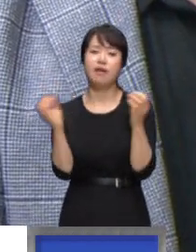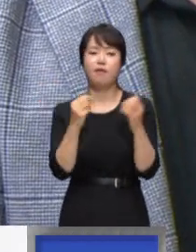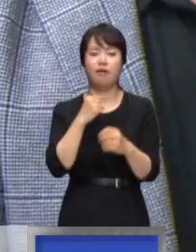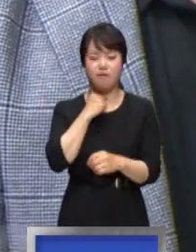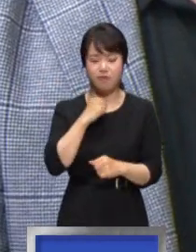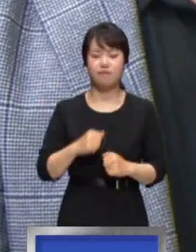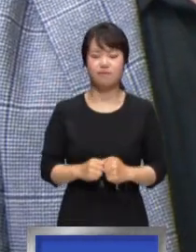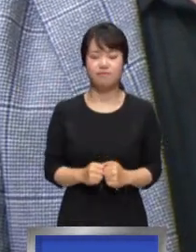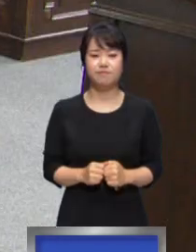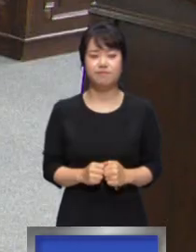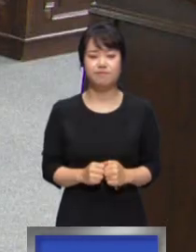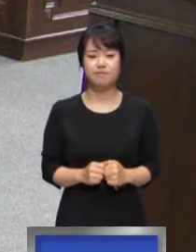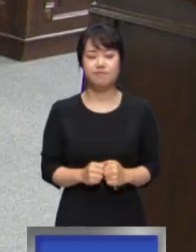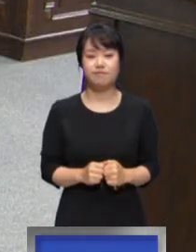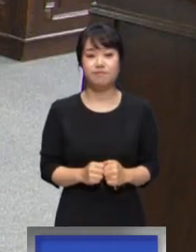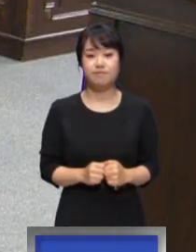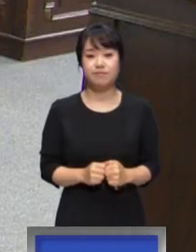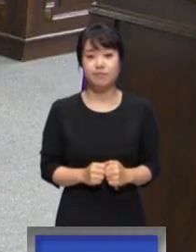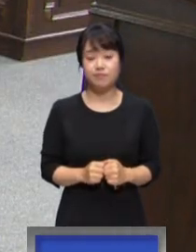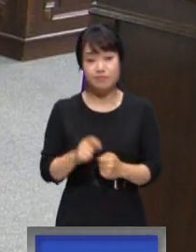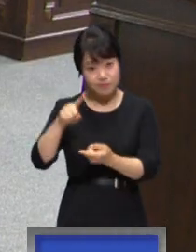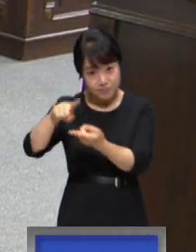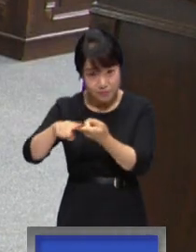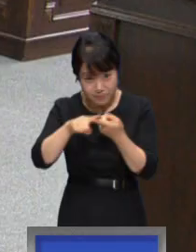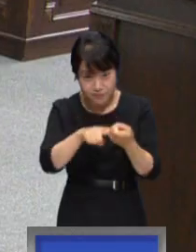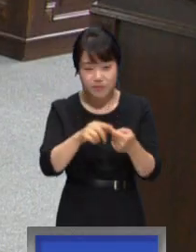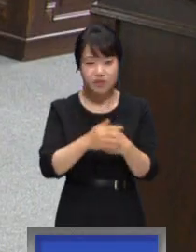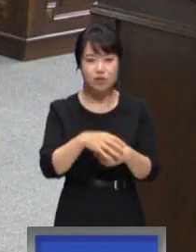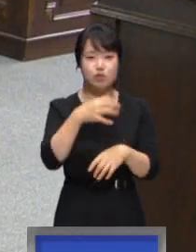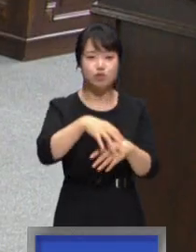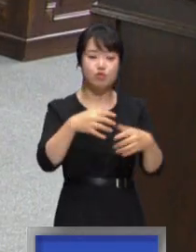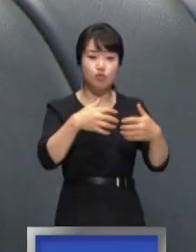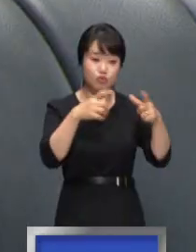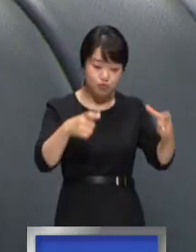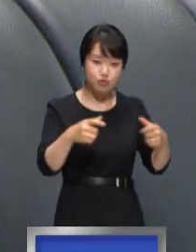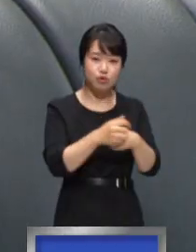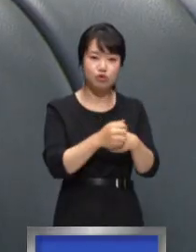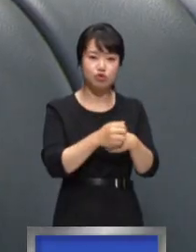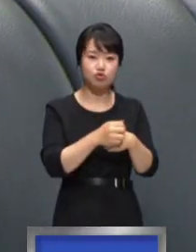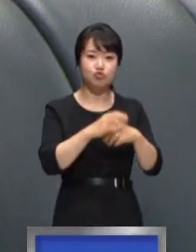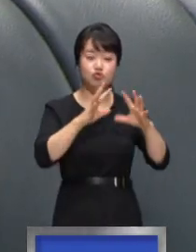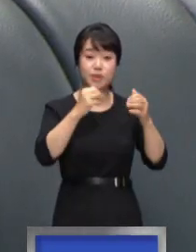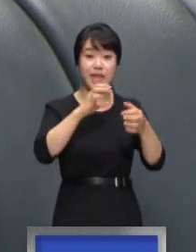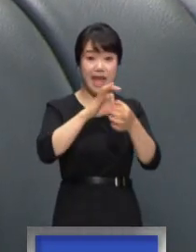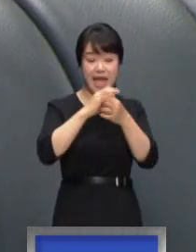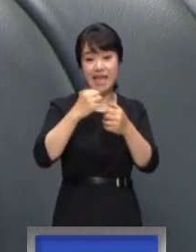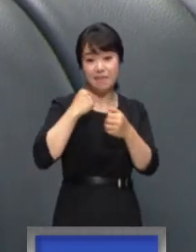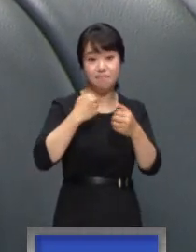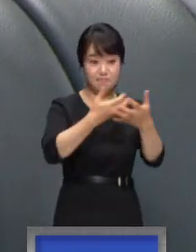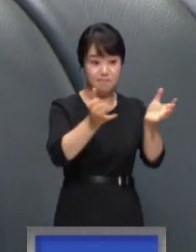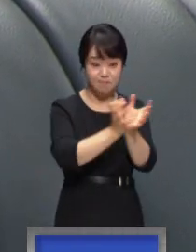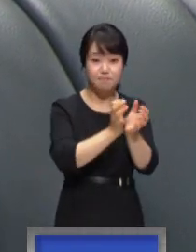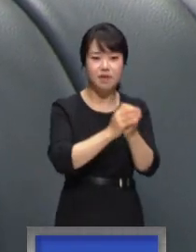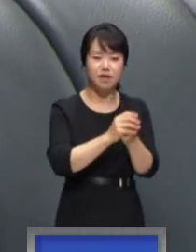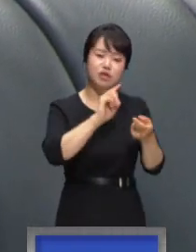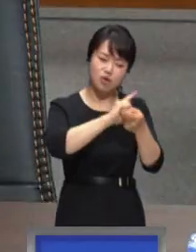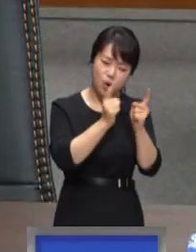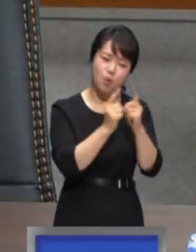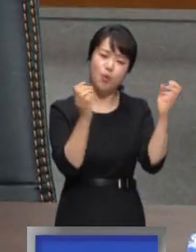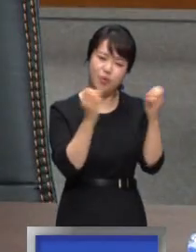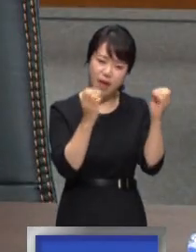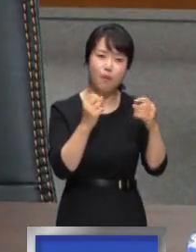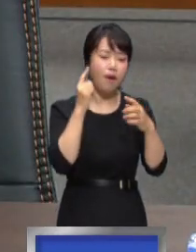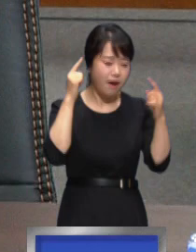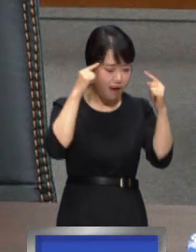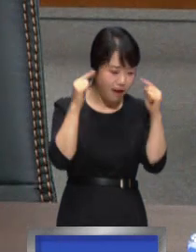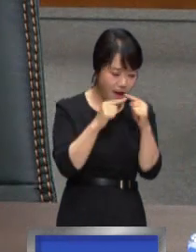합니다. 이에 대해 종로구의회 국민의힘 측은 여야 의원 3명씩 자주 만나 의회 정상화